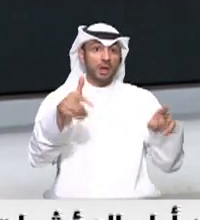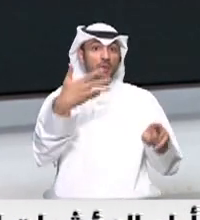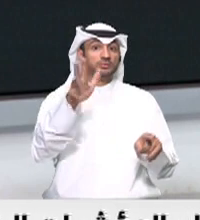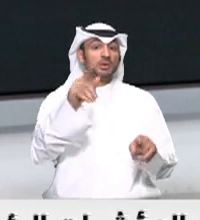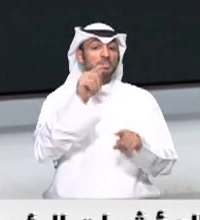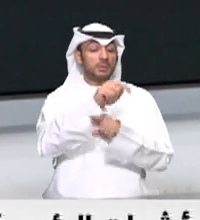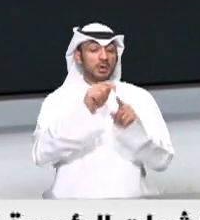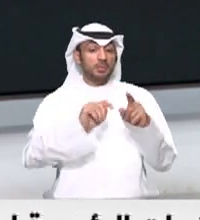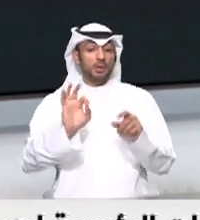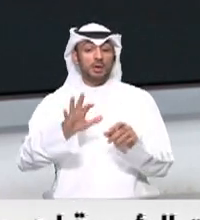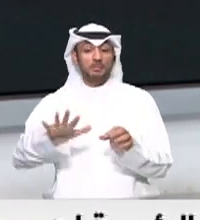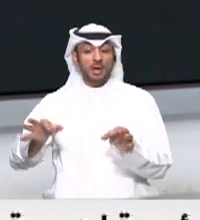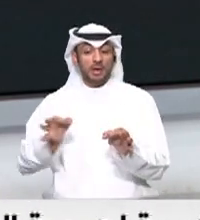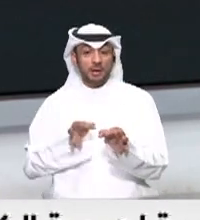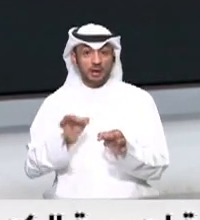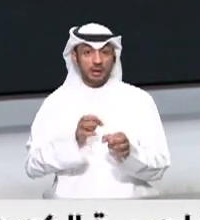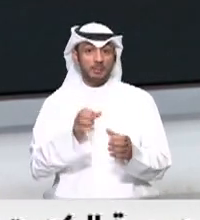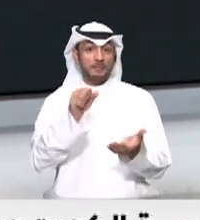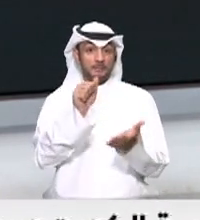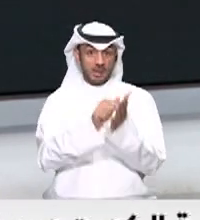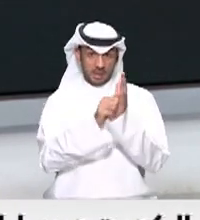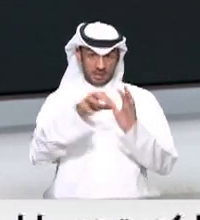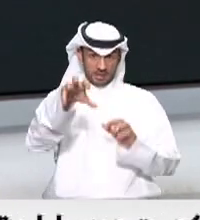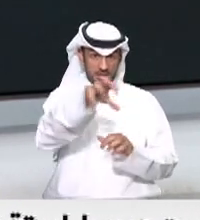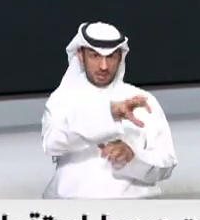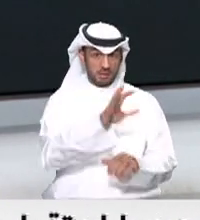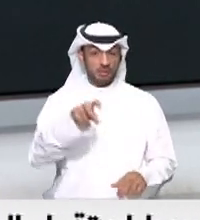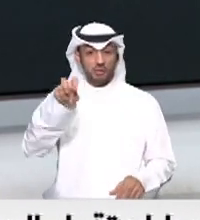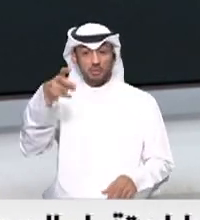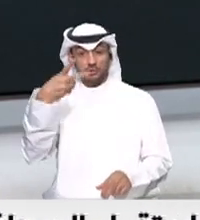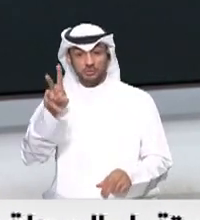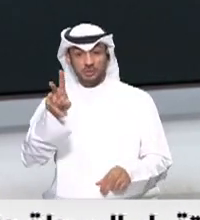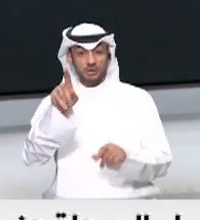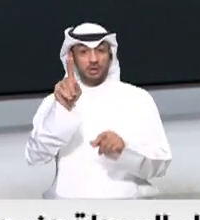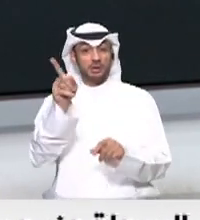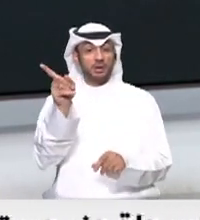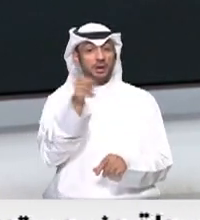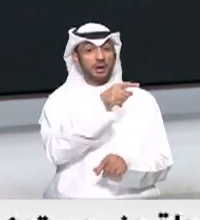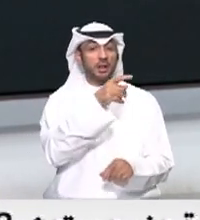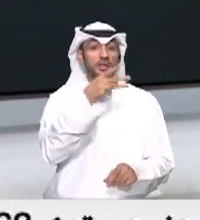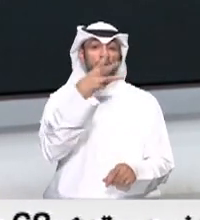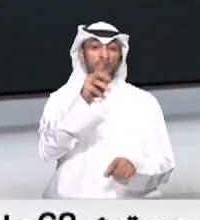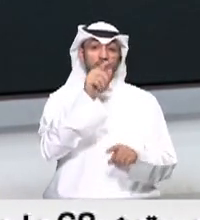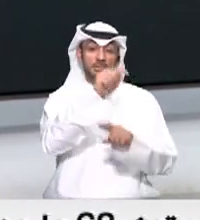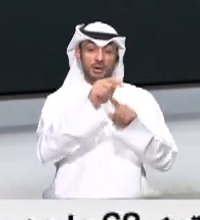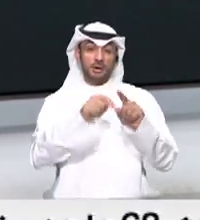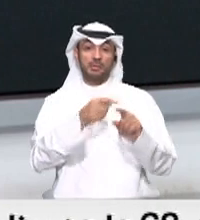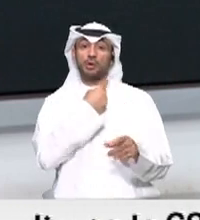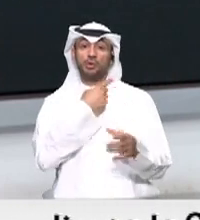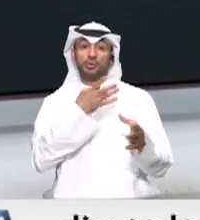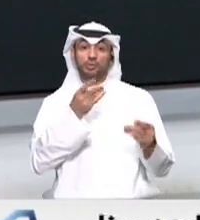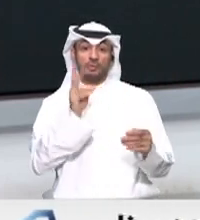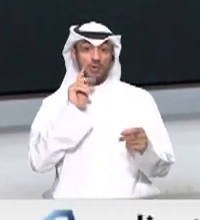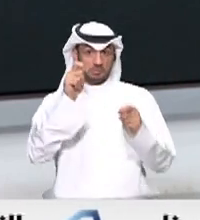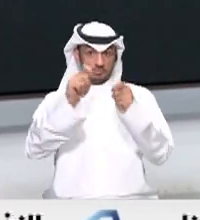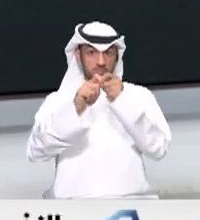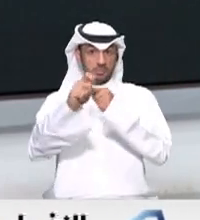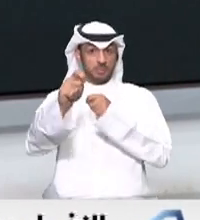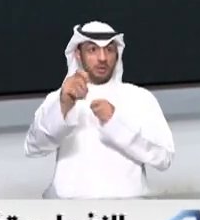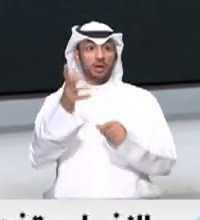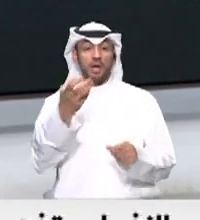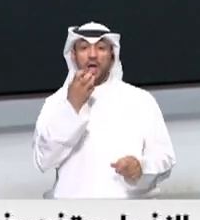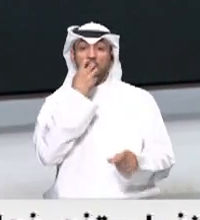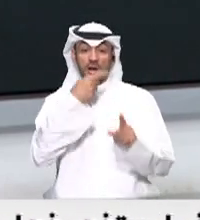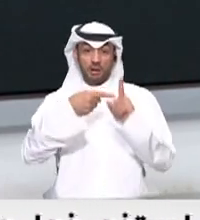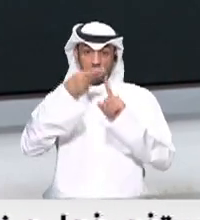بعض المناطق الساحليه اما المناطق السكنيه فتتراوح ما بين ال 28 الى 30% سمه صافيه حاليا ودرجه الحراره 33